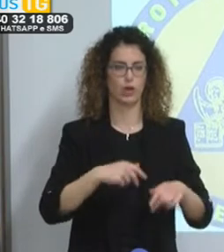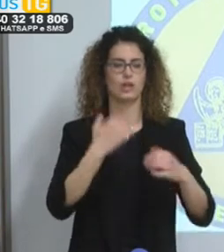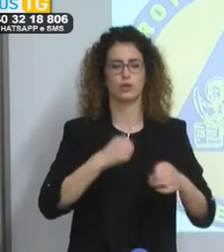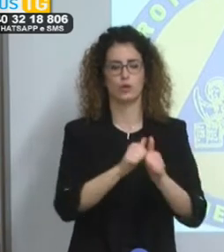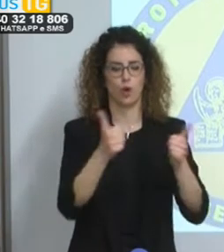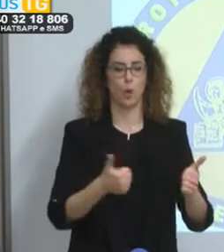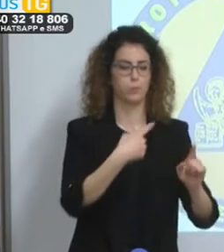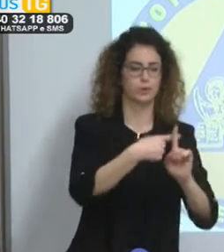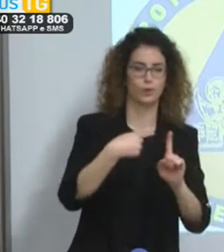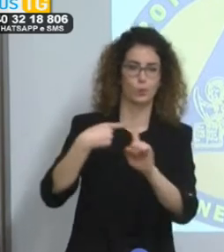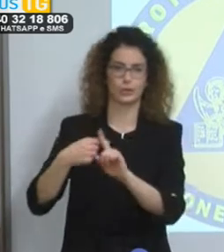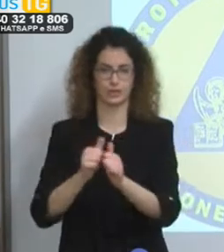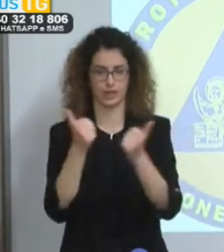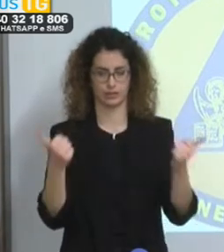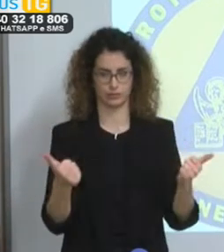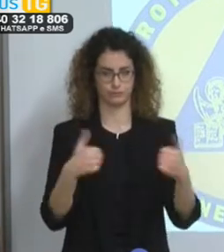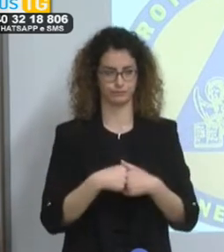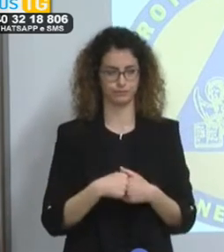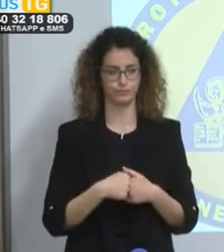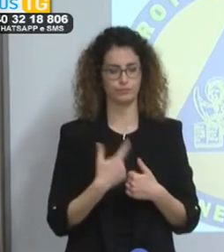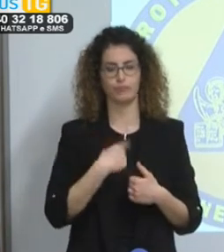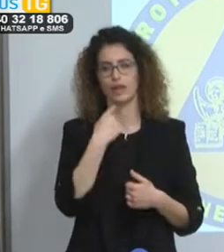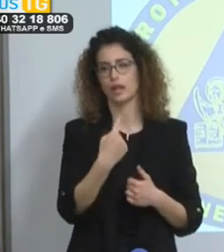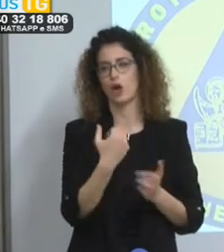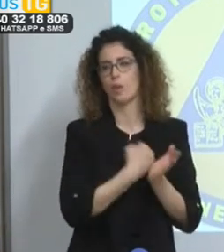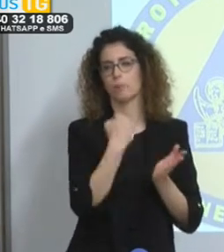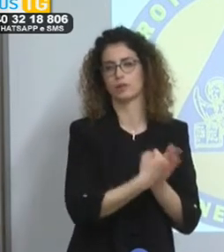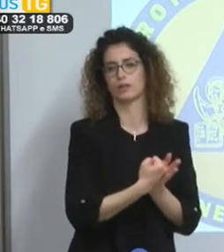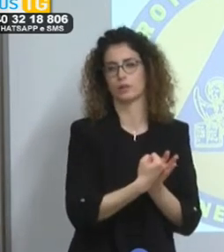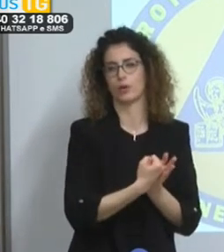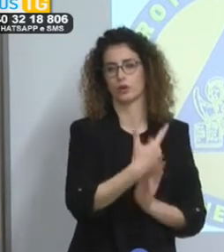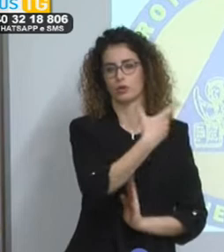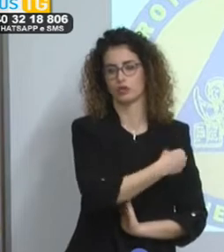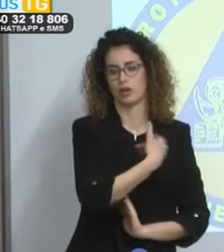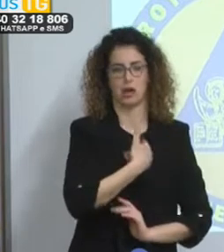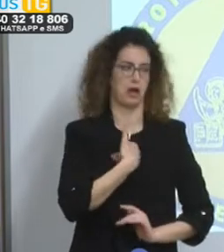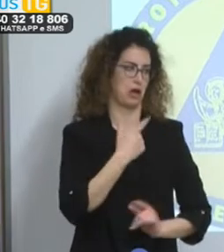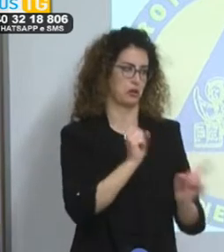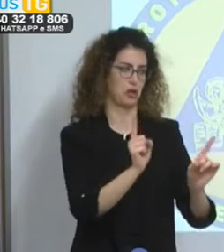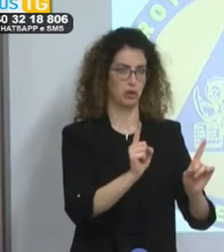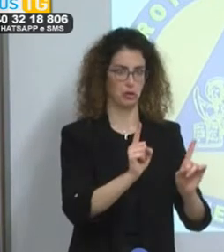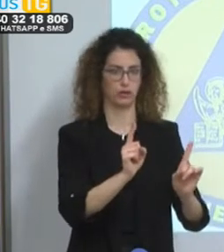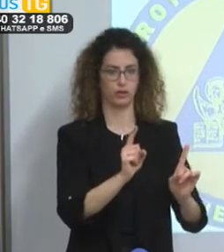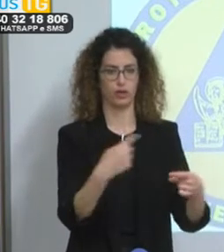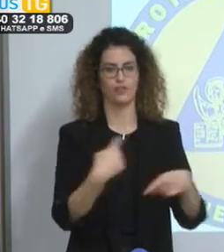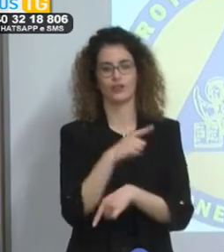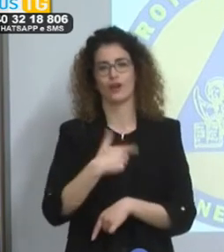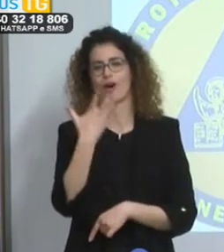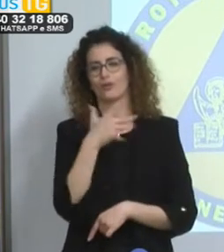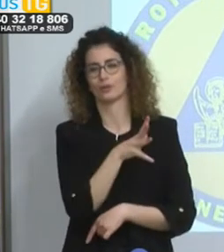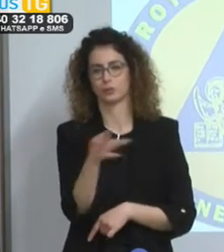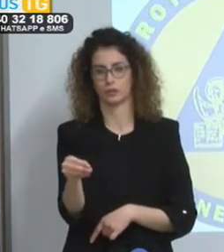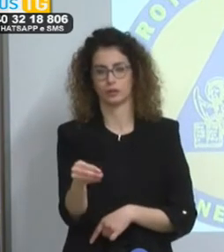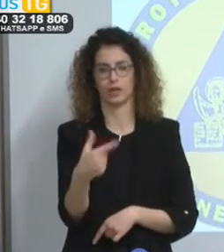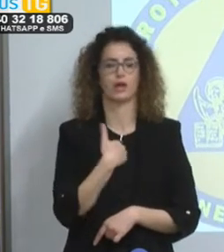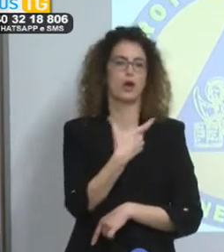positivo. Del resto, quando ho parlato del passaporto vaccinale, cosa hanno detto? Che era una boiata, adesso tutti lo vogliono. Quando ho parlato